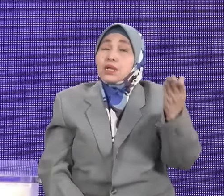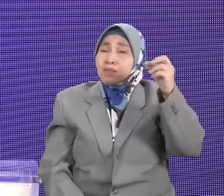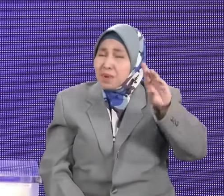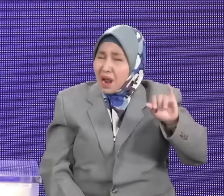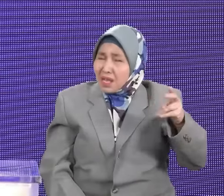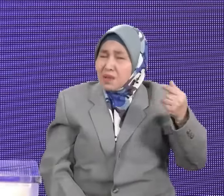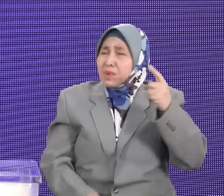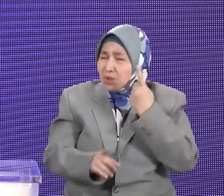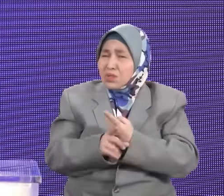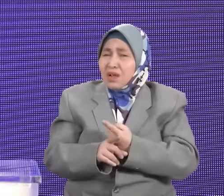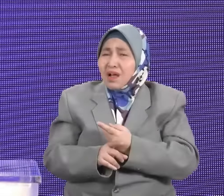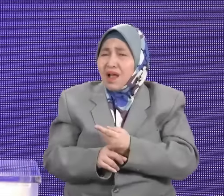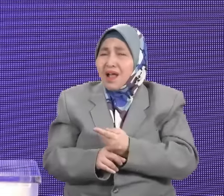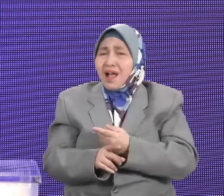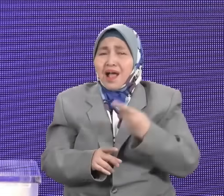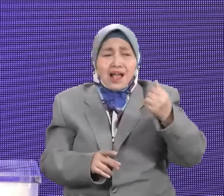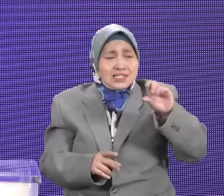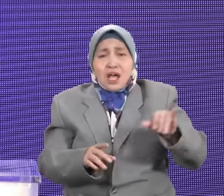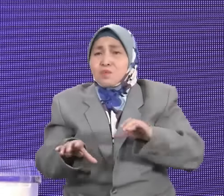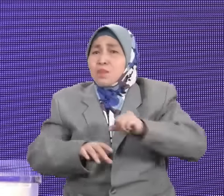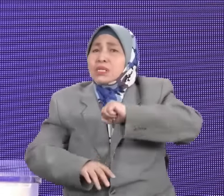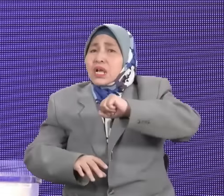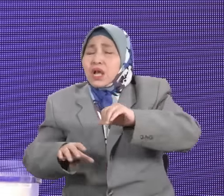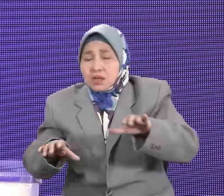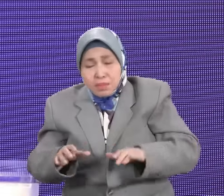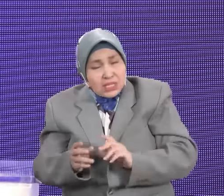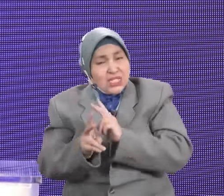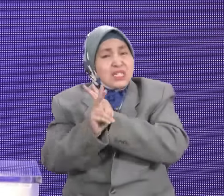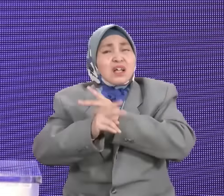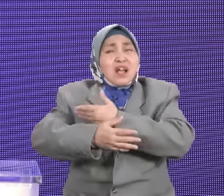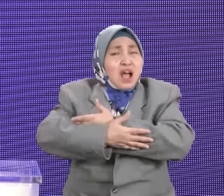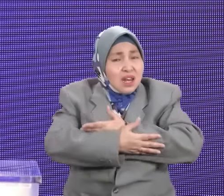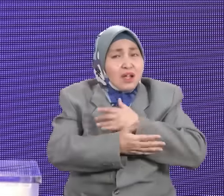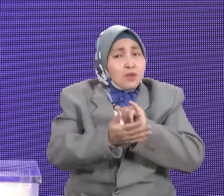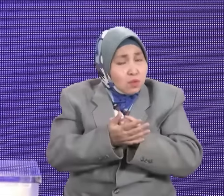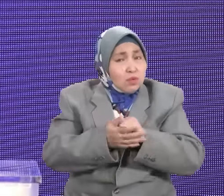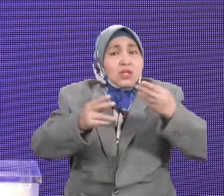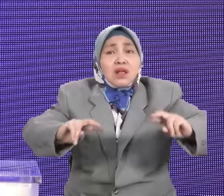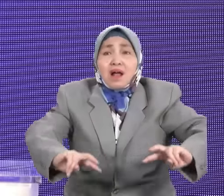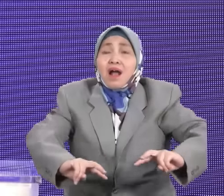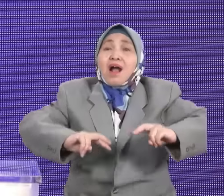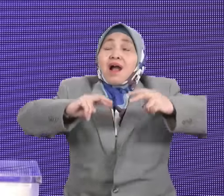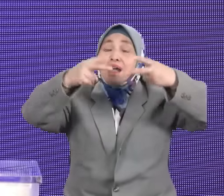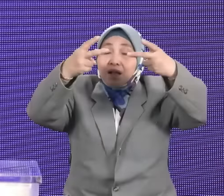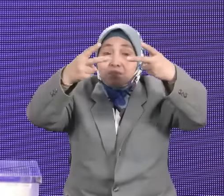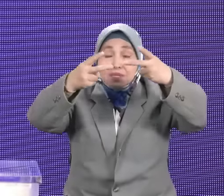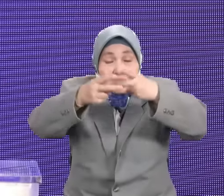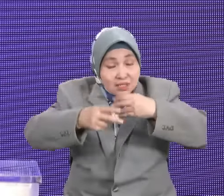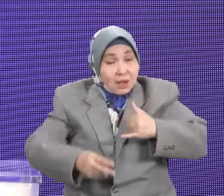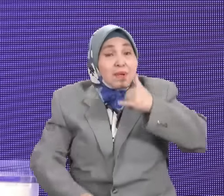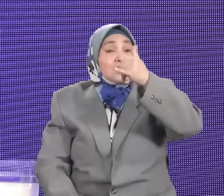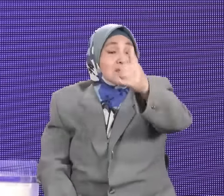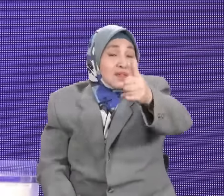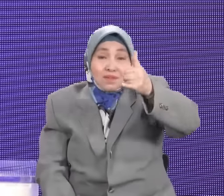berjuang kan dihajarnya di dalam menjaga anak itu juga diangkat Allah sehingga menjadi Safa Wal Marwah ini